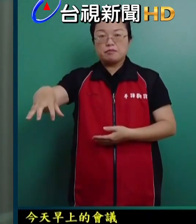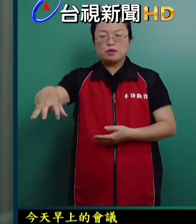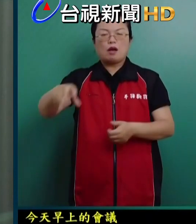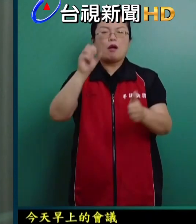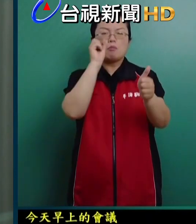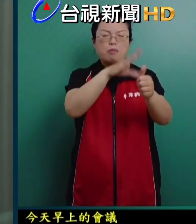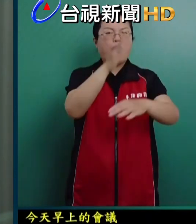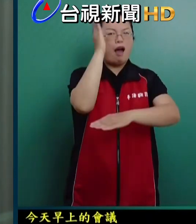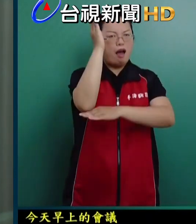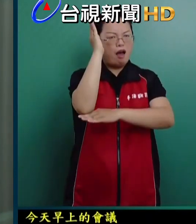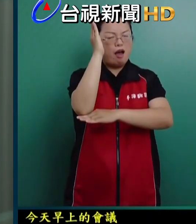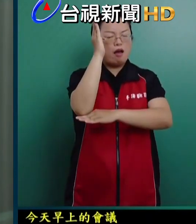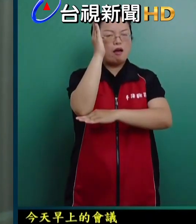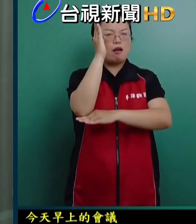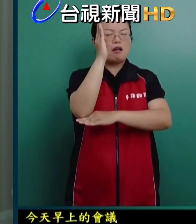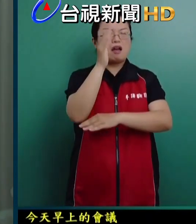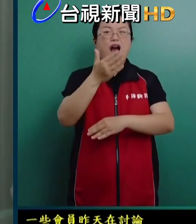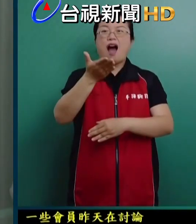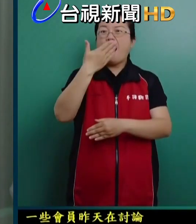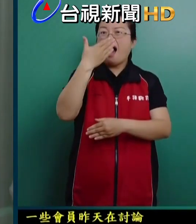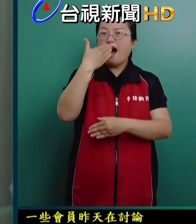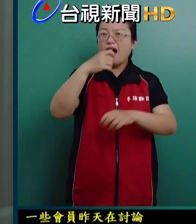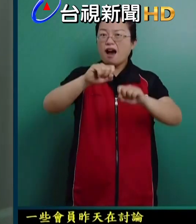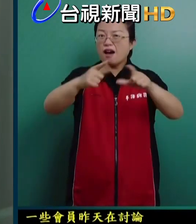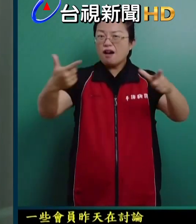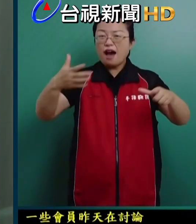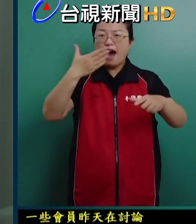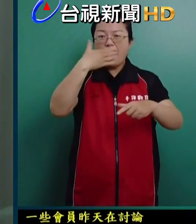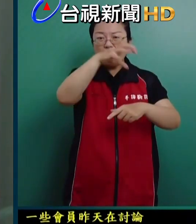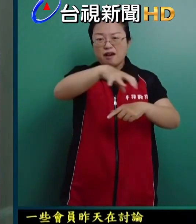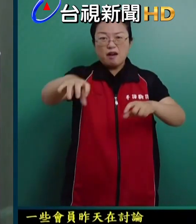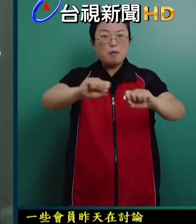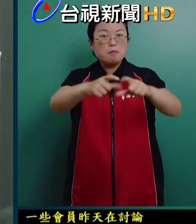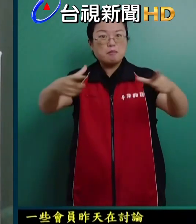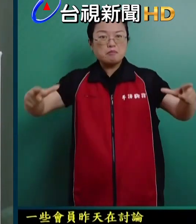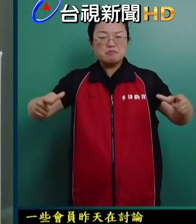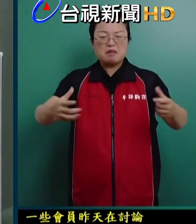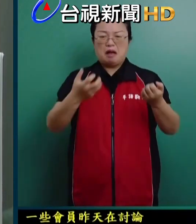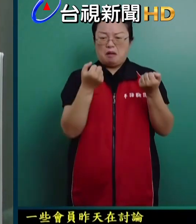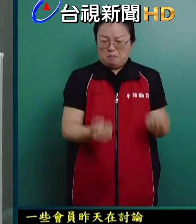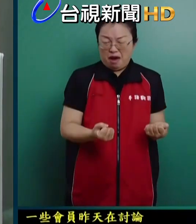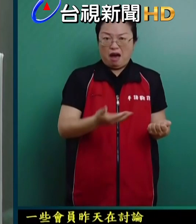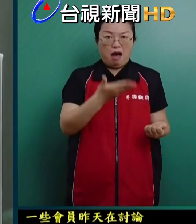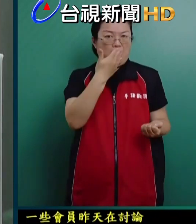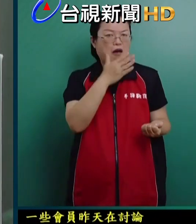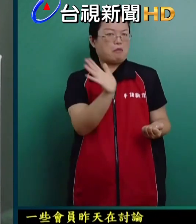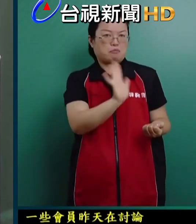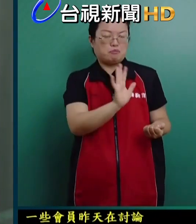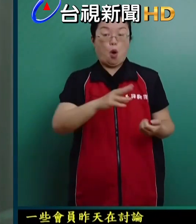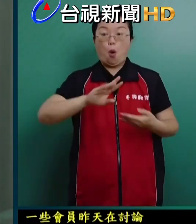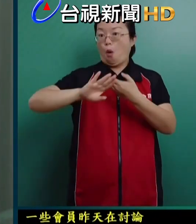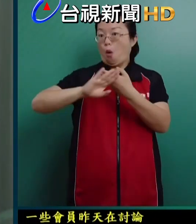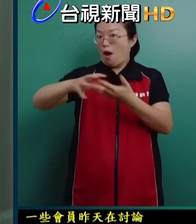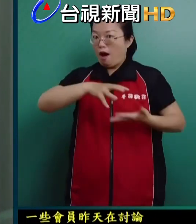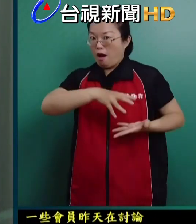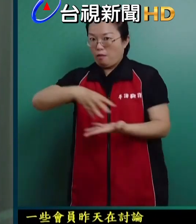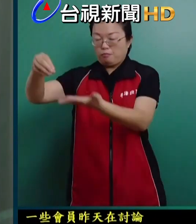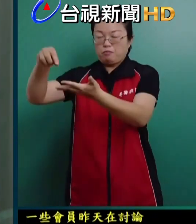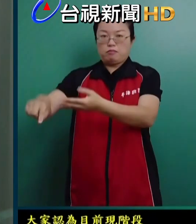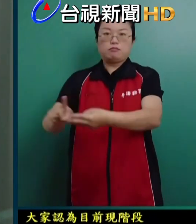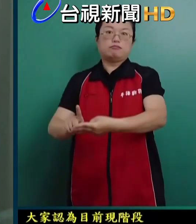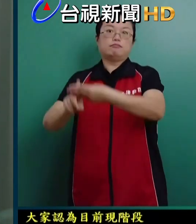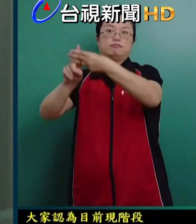边，餐饮业暂时还是先不要内用齁，那还是以外带为主。那当然也希望说，这